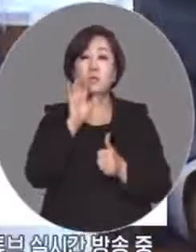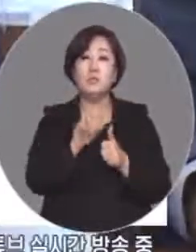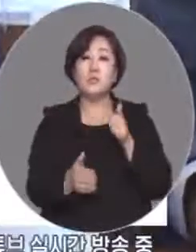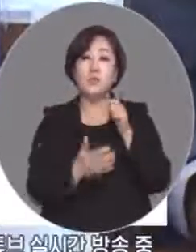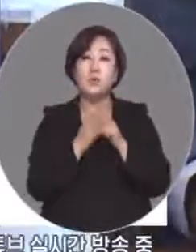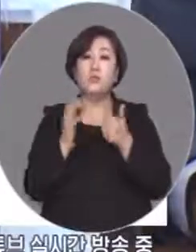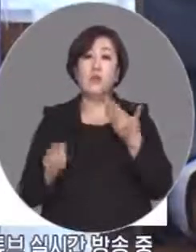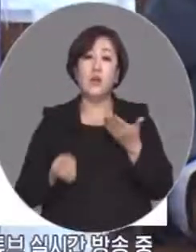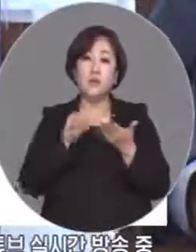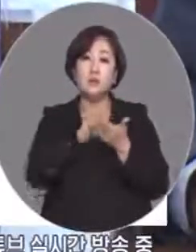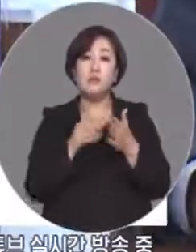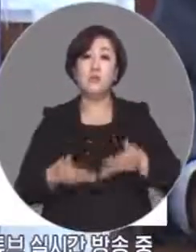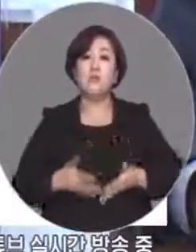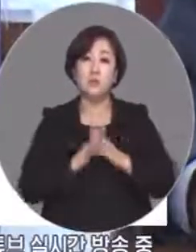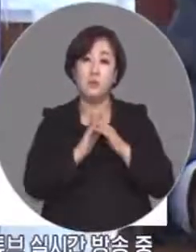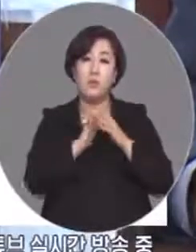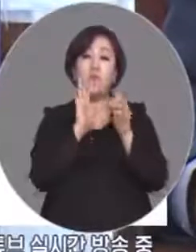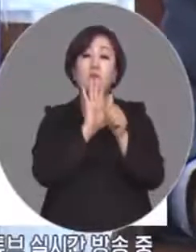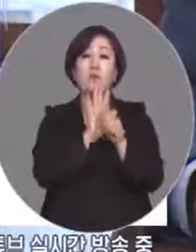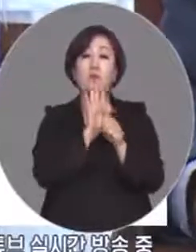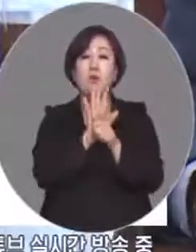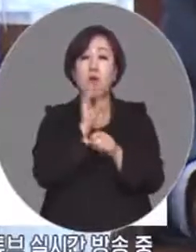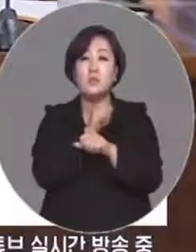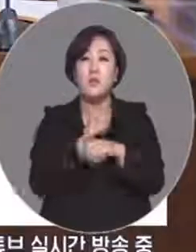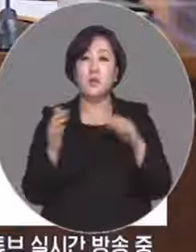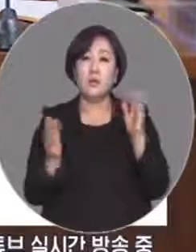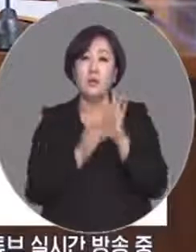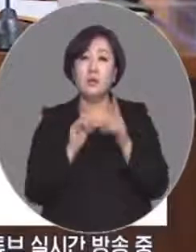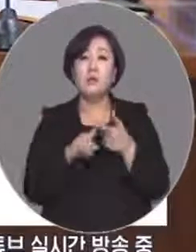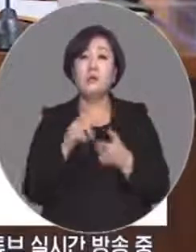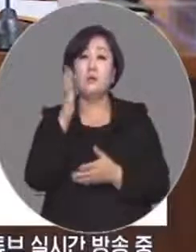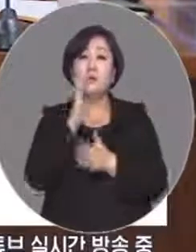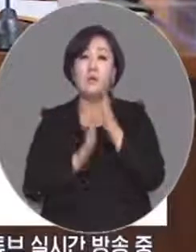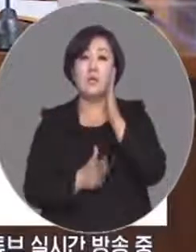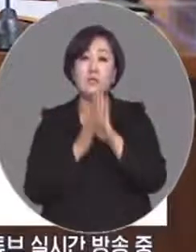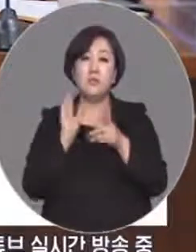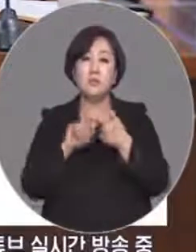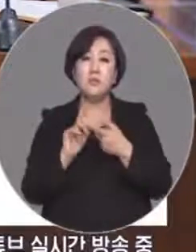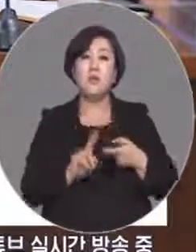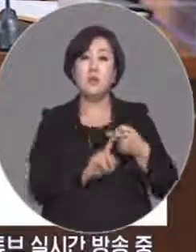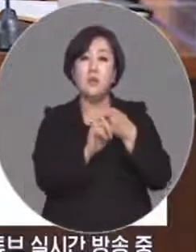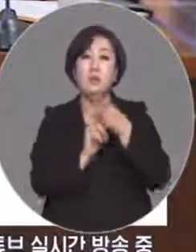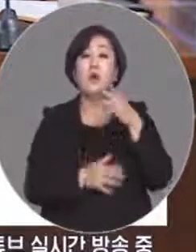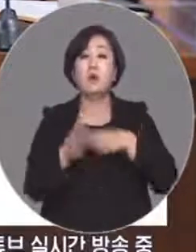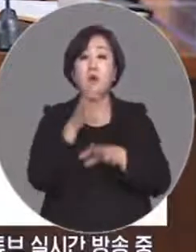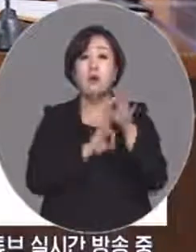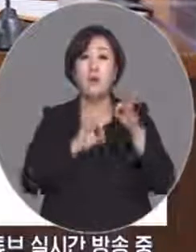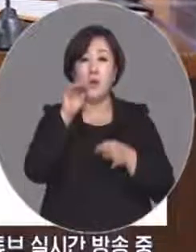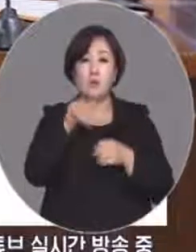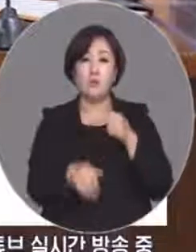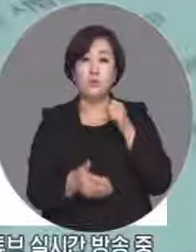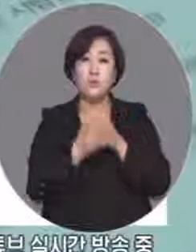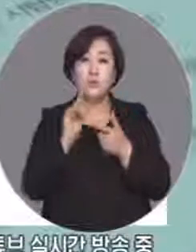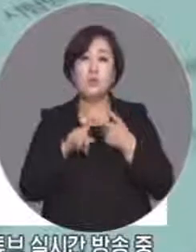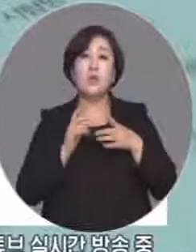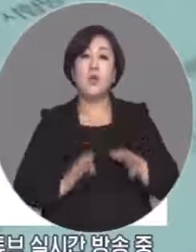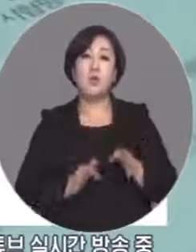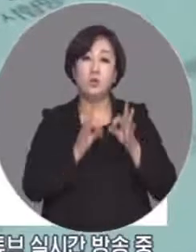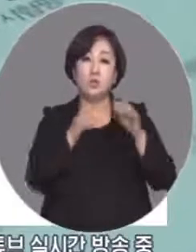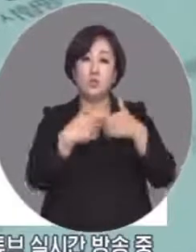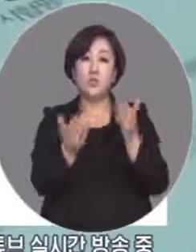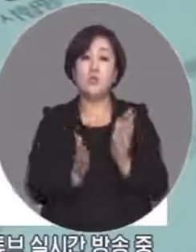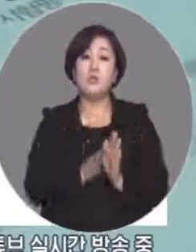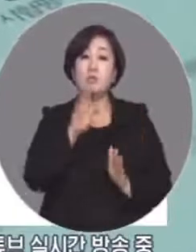유치와 창업 지원에 나서기로 했습니다. 울산시는 올해 글로벌 경기 침체 속에서 투자 유치 전담팀을 운영을